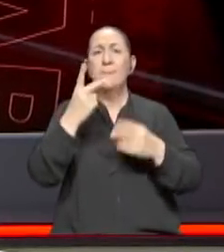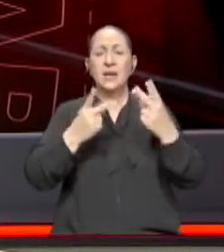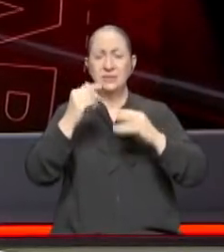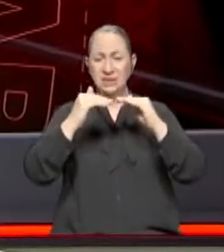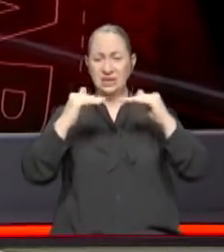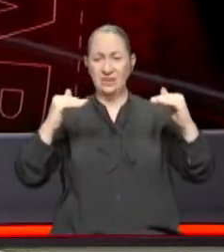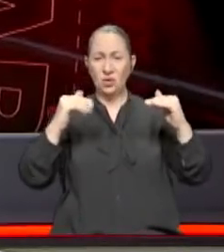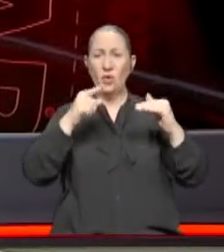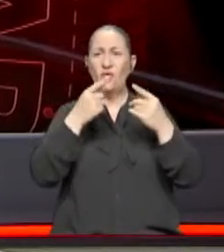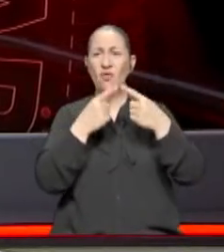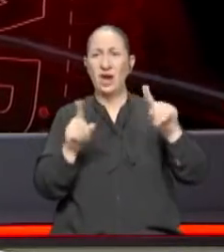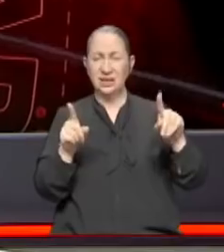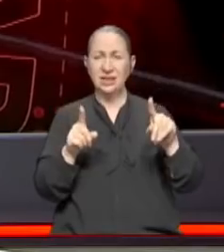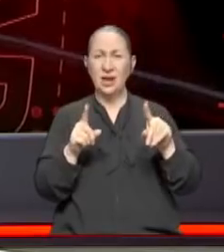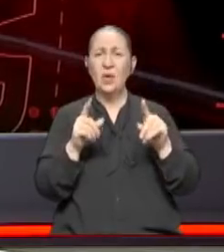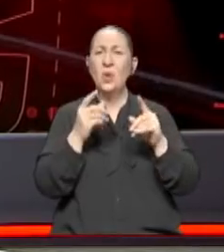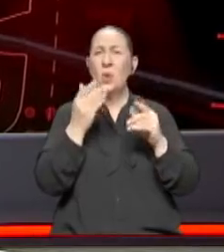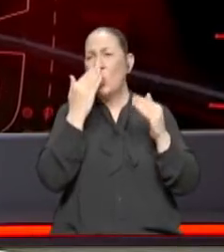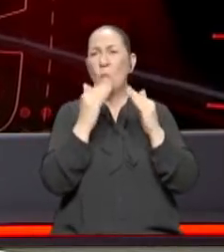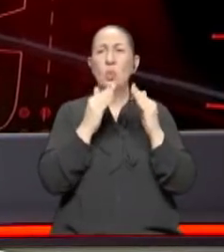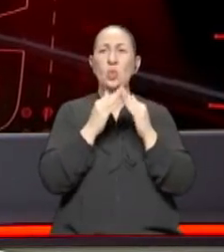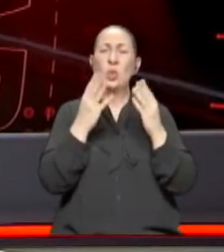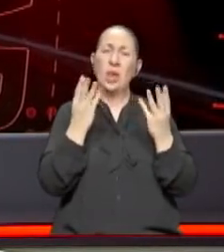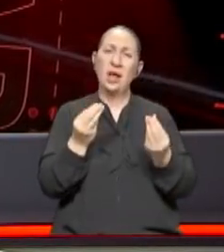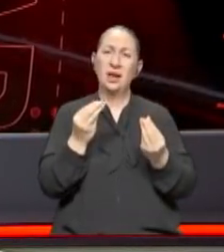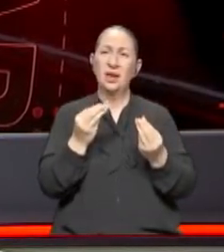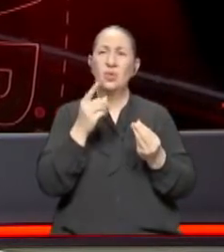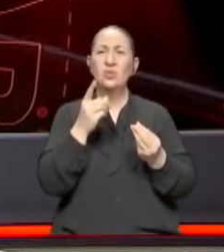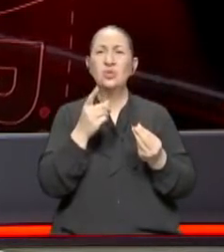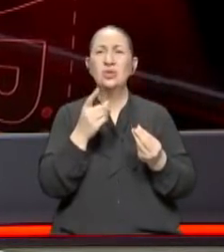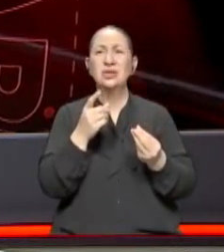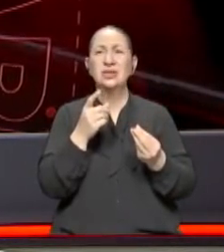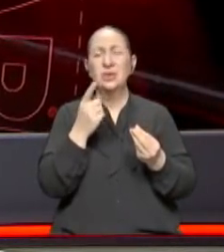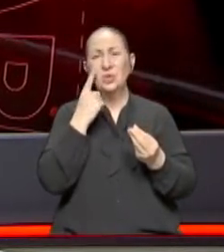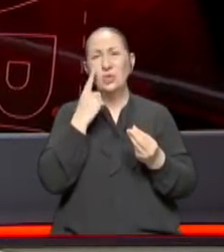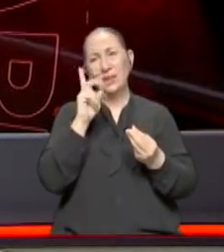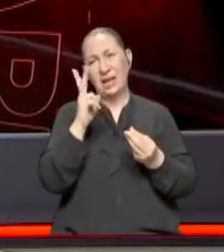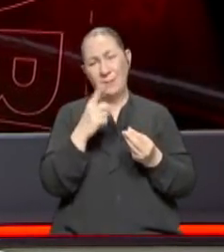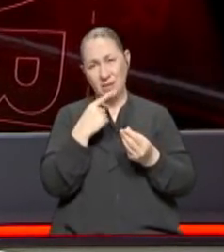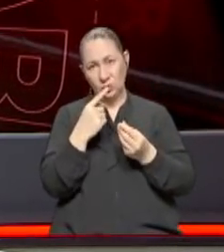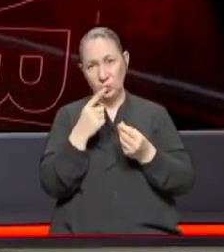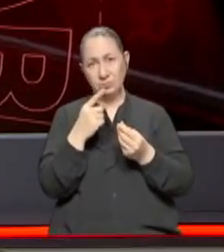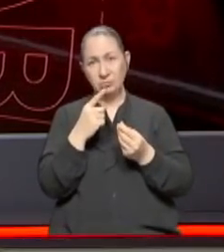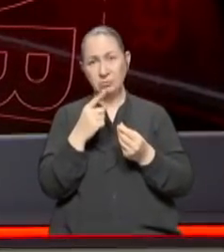seviyede tutulduğunda o farkı da makul bir şekilde onların canını pek yani hükümetten bahsediyorum.